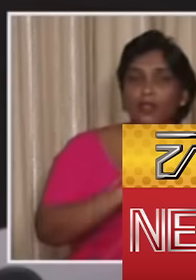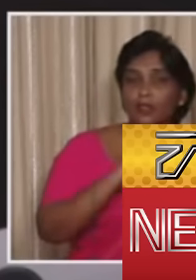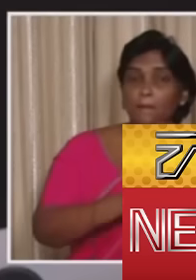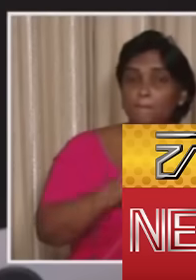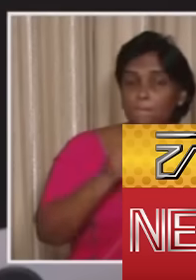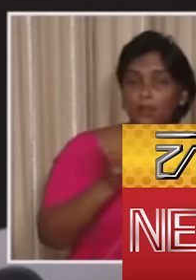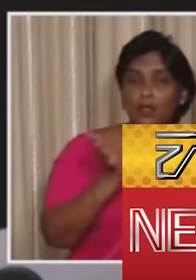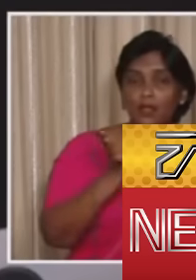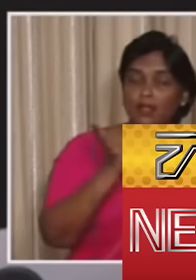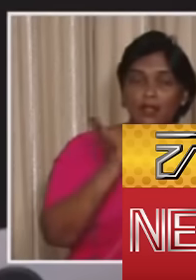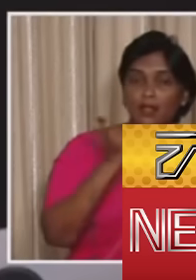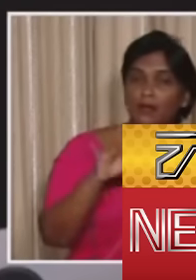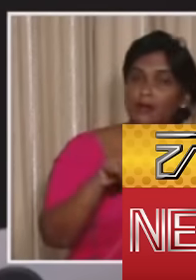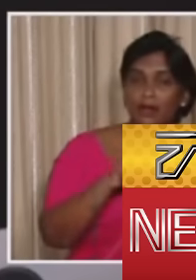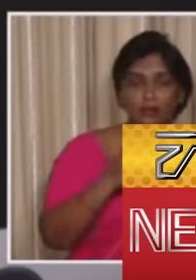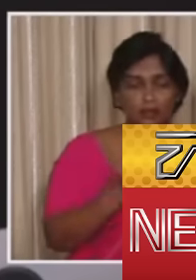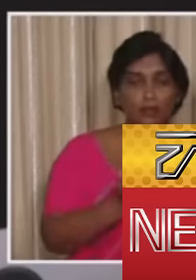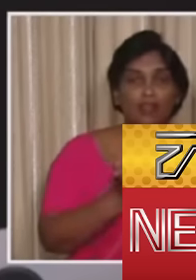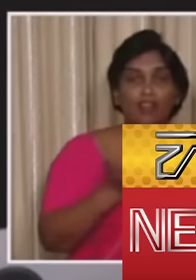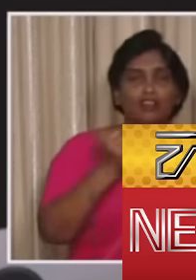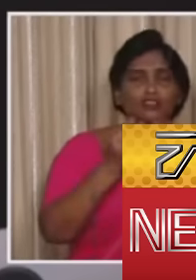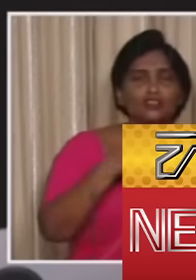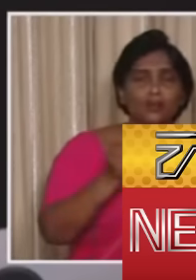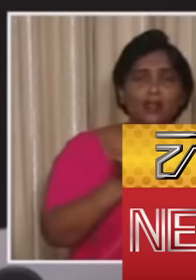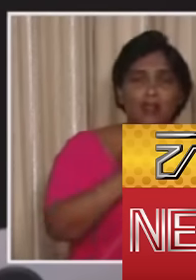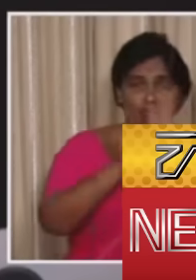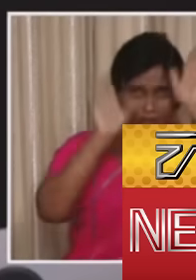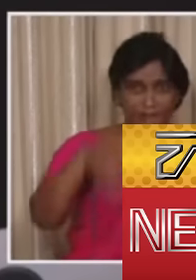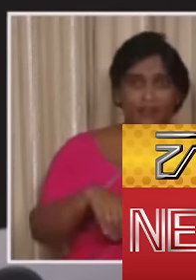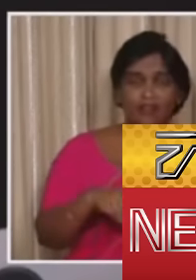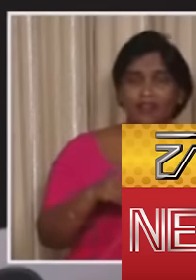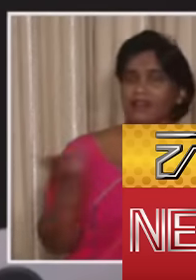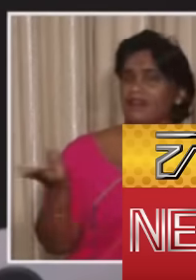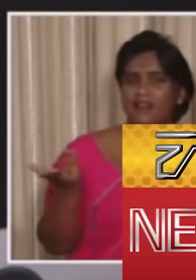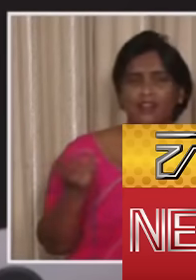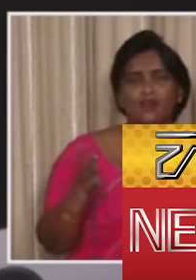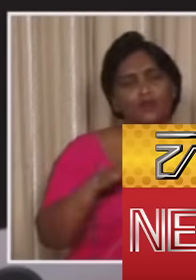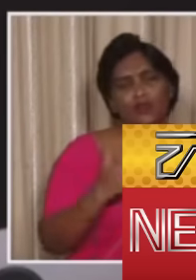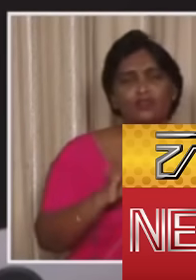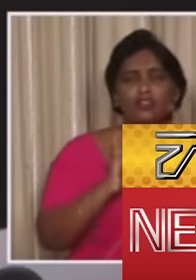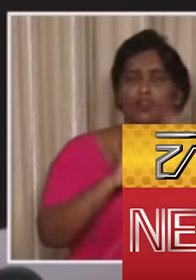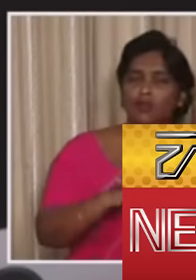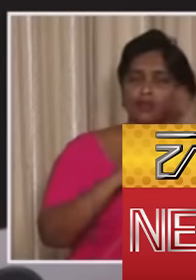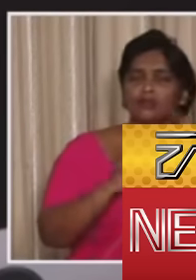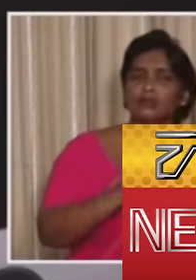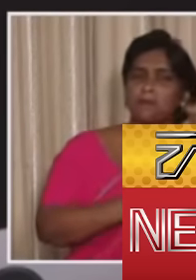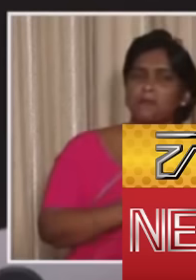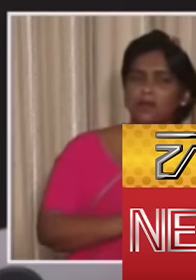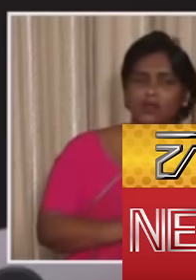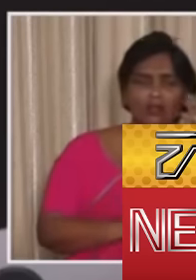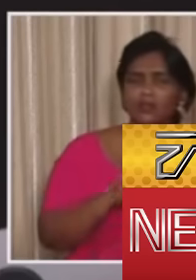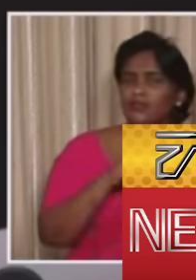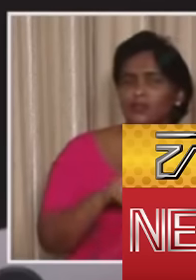වලට බද්දක් ගැහුවා. මුදුකාංග කියන්නේ නැව් වලින් එනව නෙවෙයි කන්ටේනර් වලින් එනව නෙවෙයි. ආ ඕනෑම කෙනෙකුට ජාත්‍යන්තර සමාගමක් හා මිලදී ගත හැකි. ඒ විතරක්